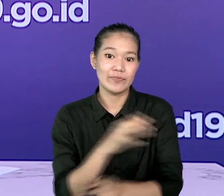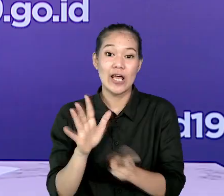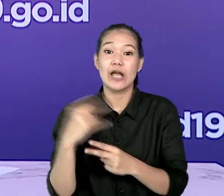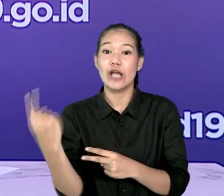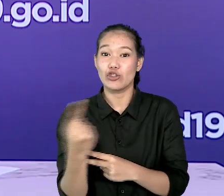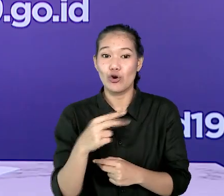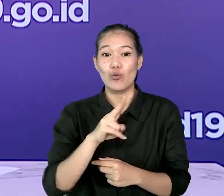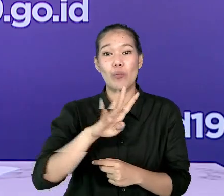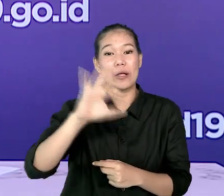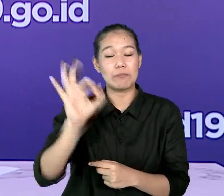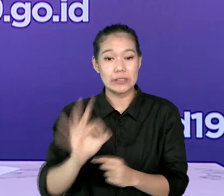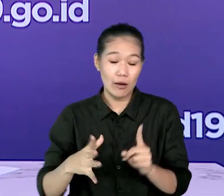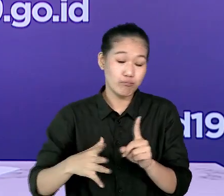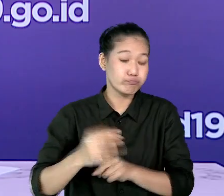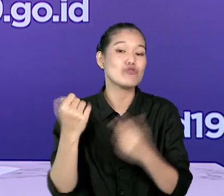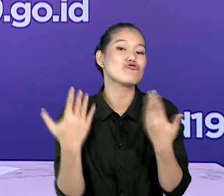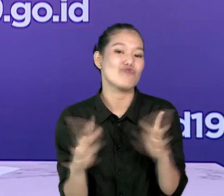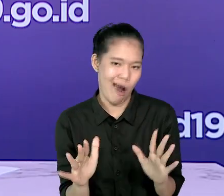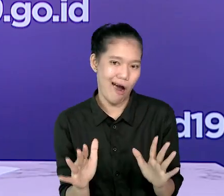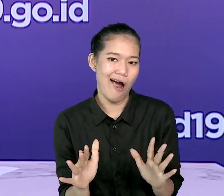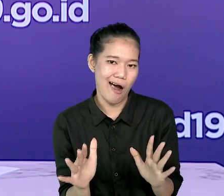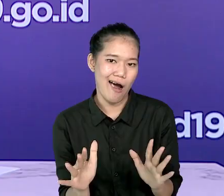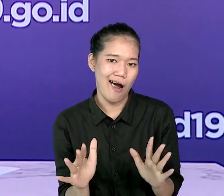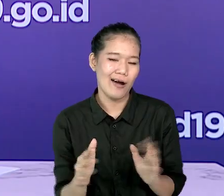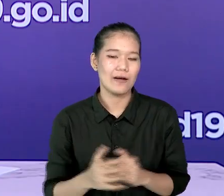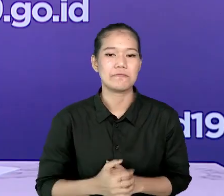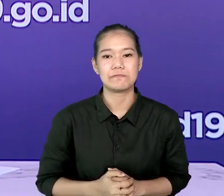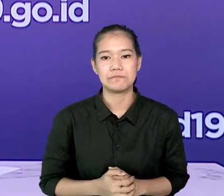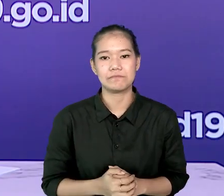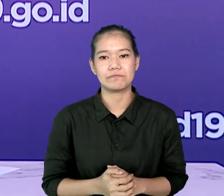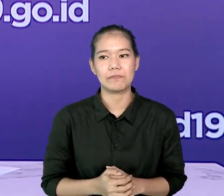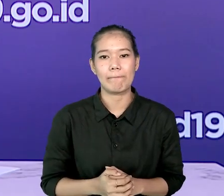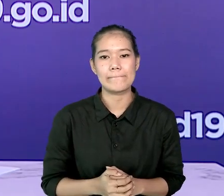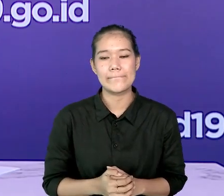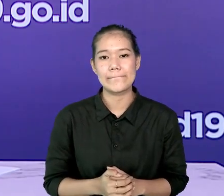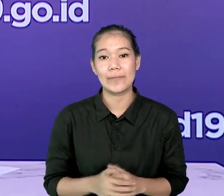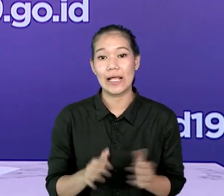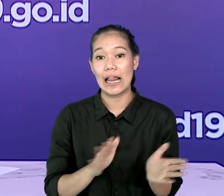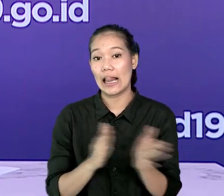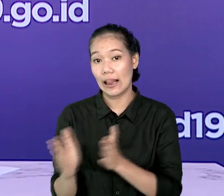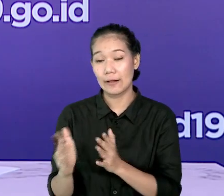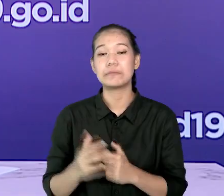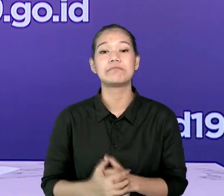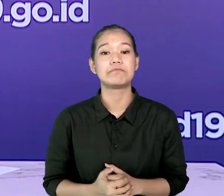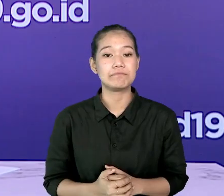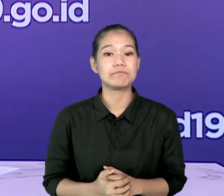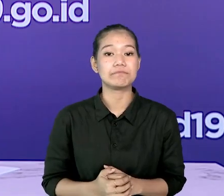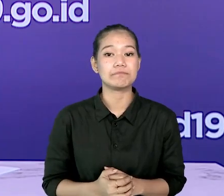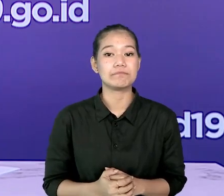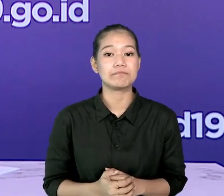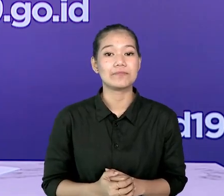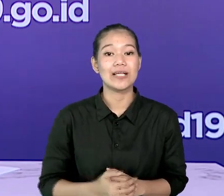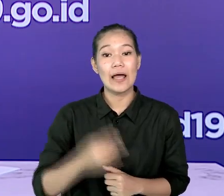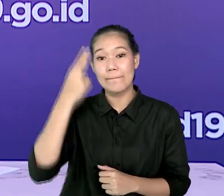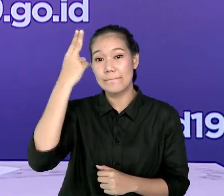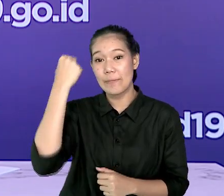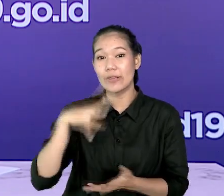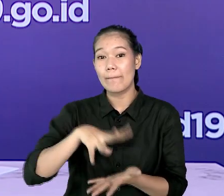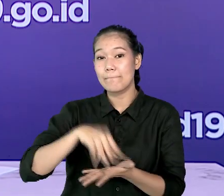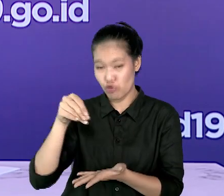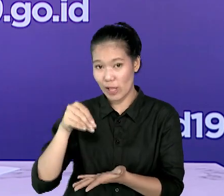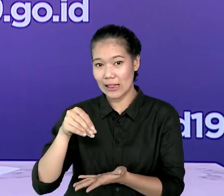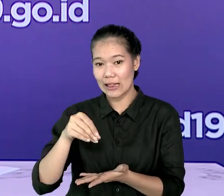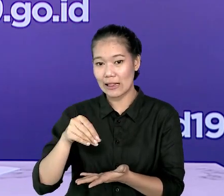24% dari target yang ditetapkan oleh WHO. Selain itu, pemerintah pusat